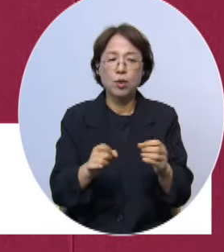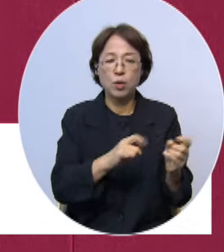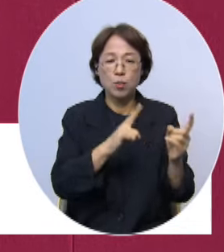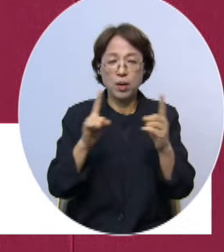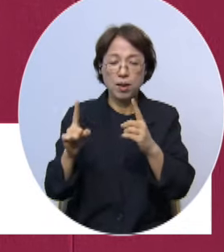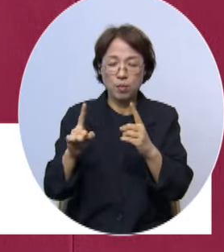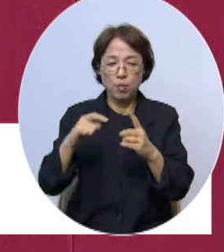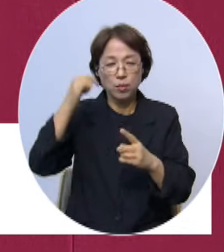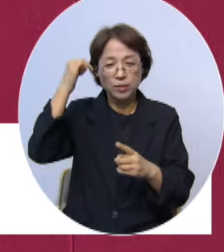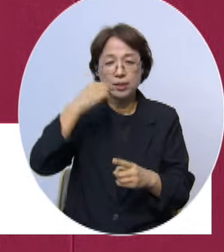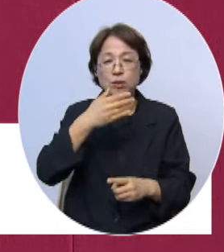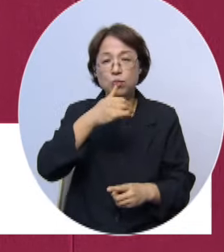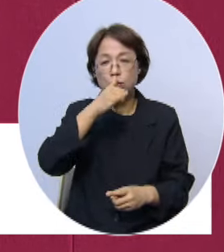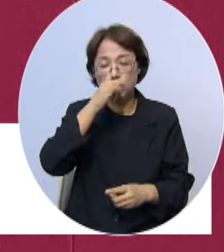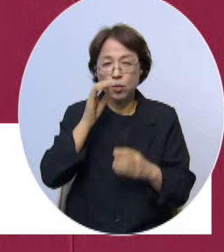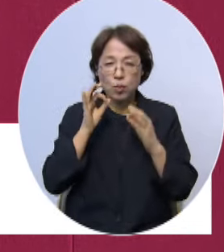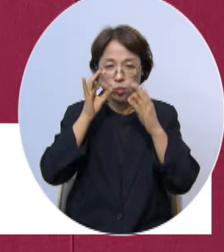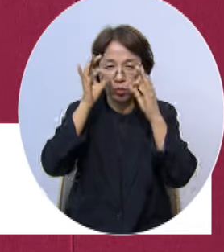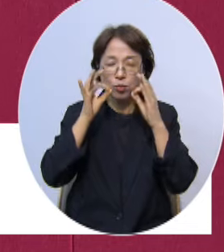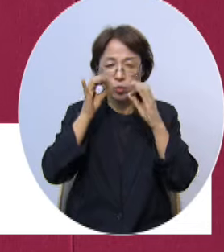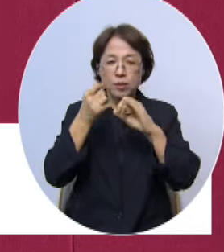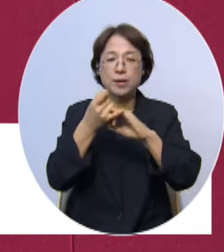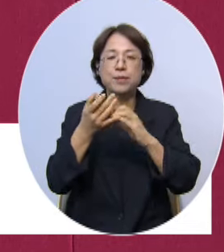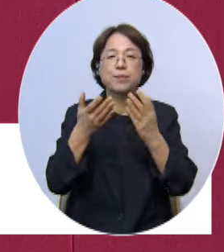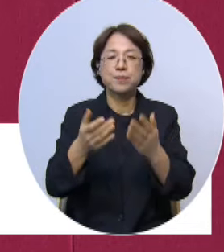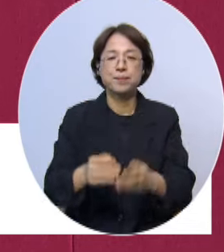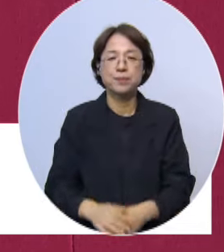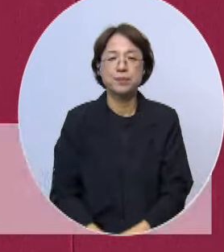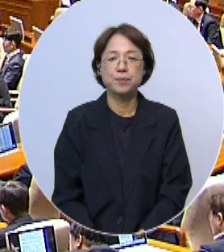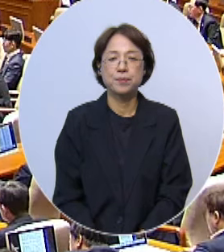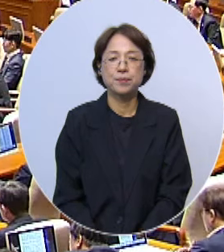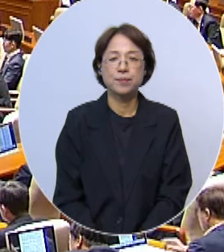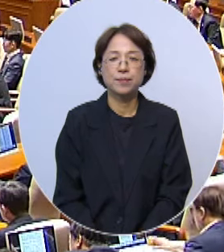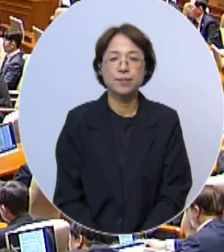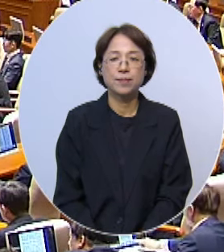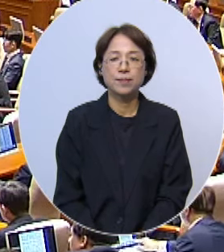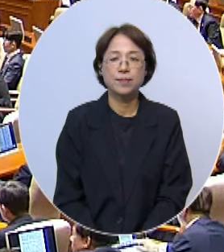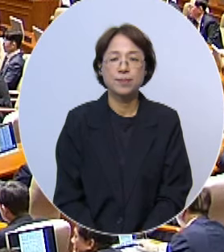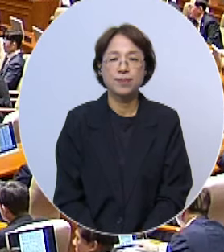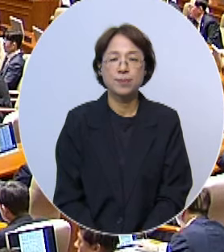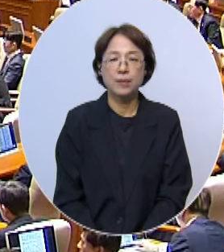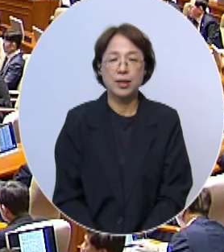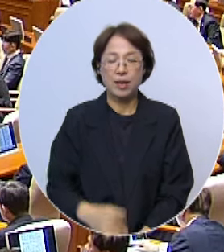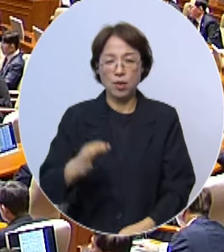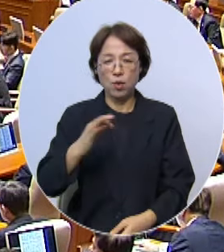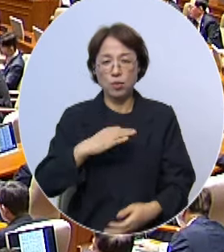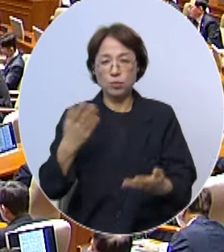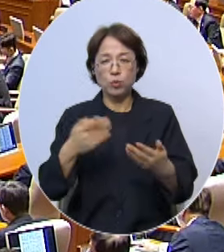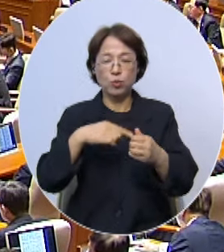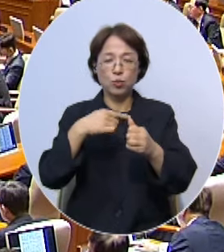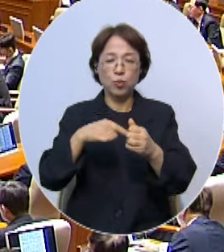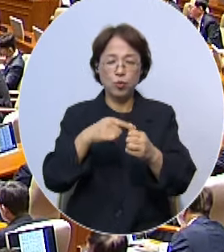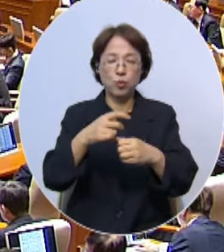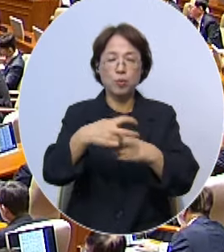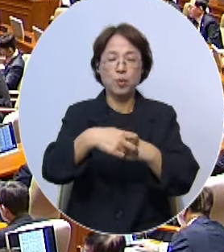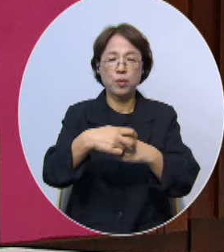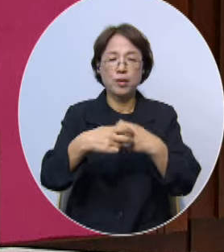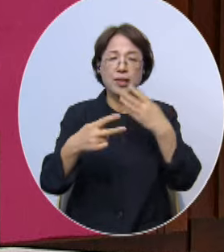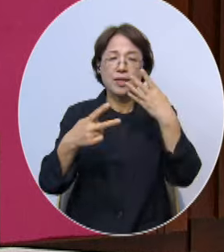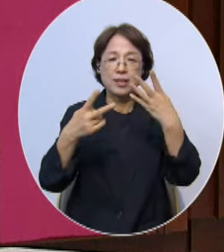감 선을 다하겠습니다 연금과 노동 교육 의료 등 4대